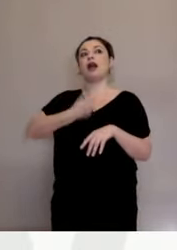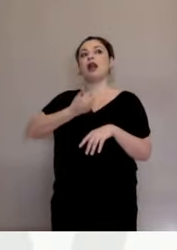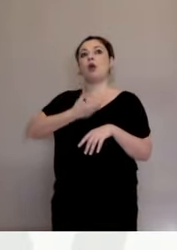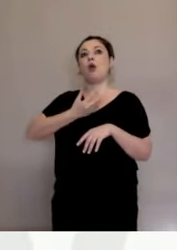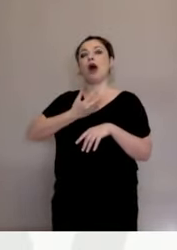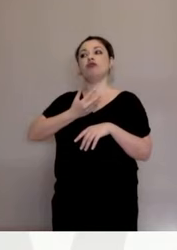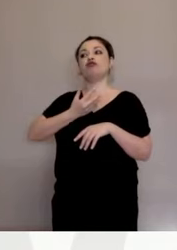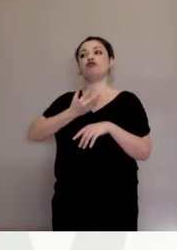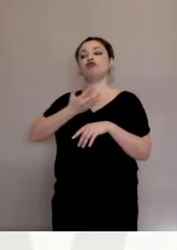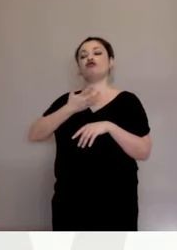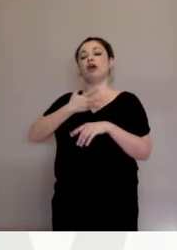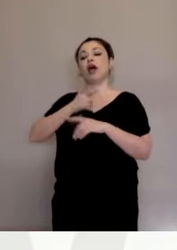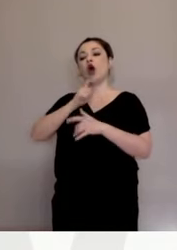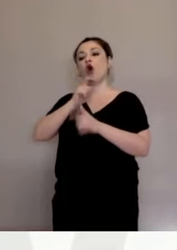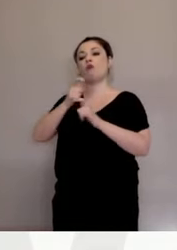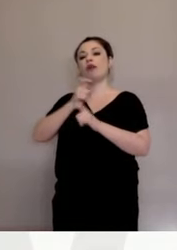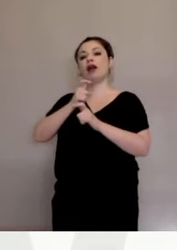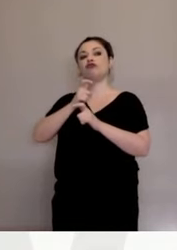mediale,